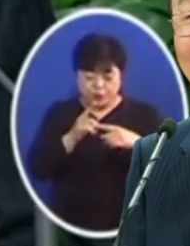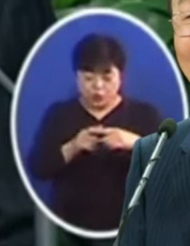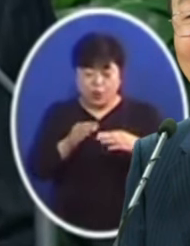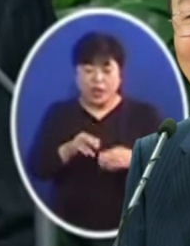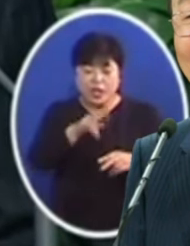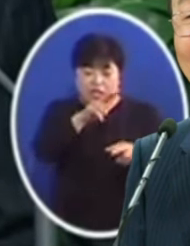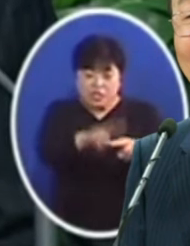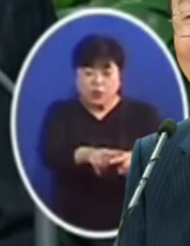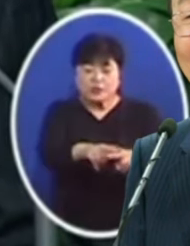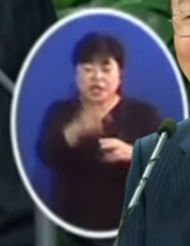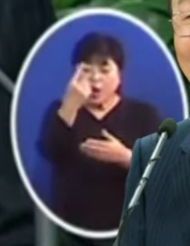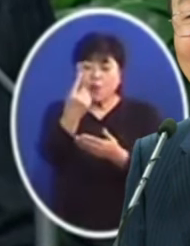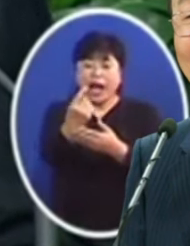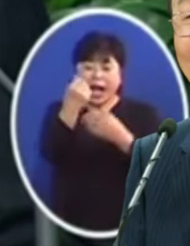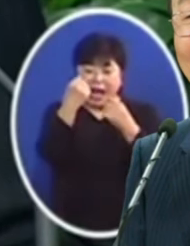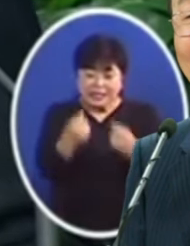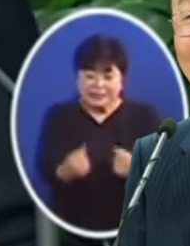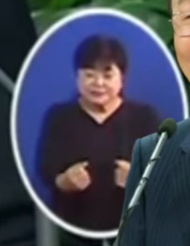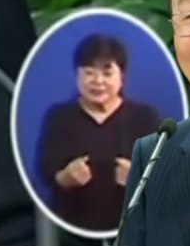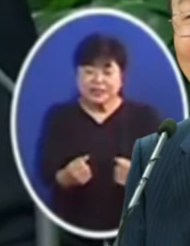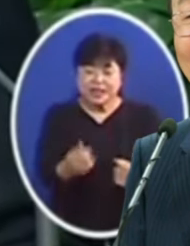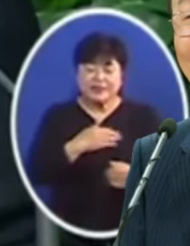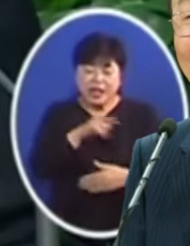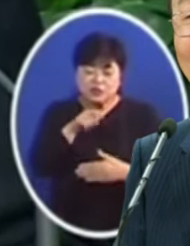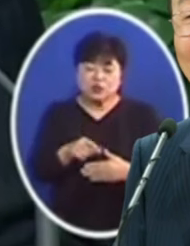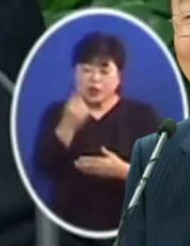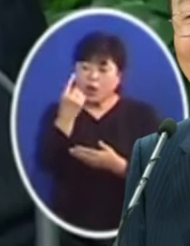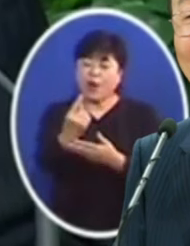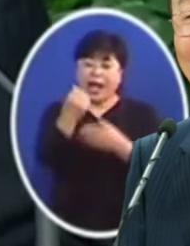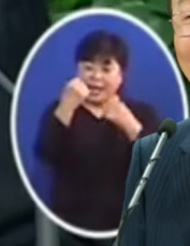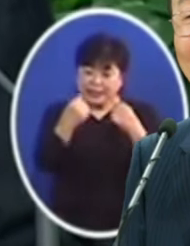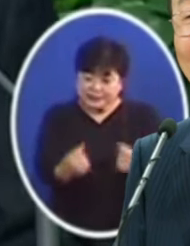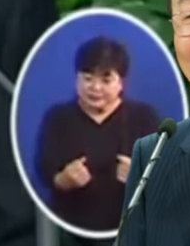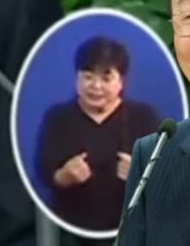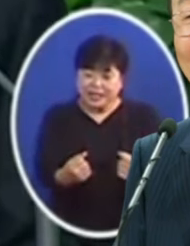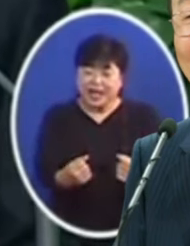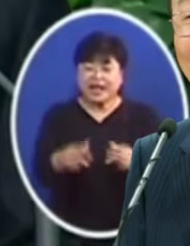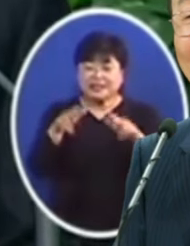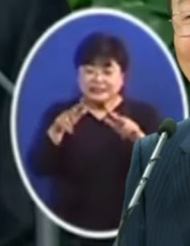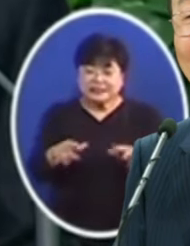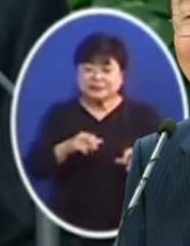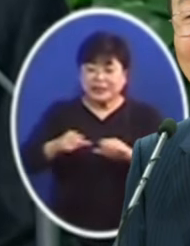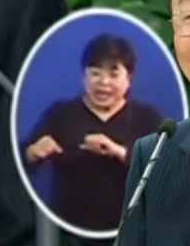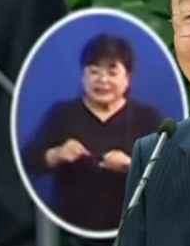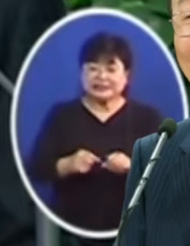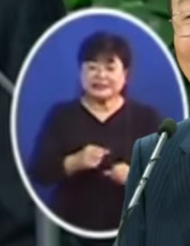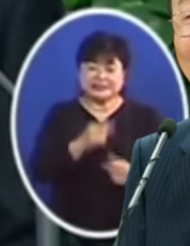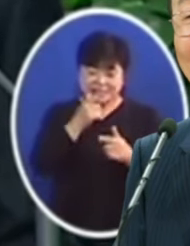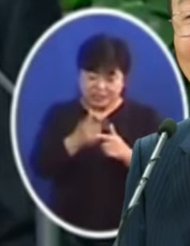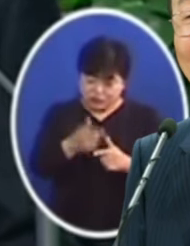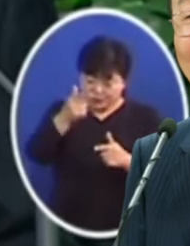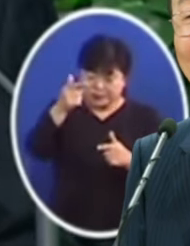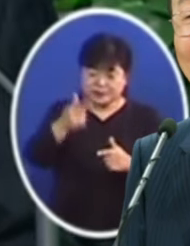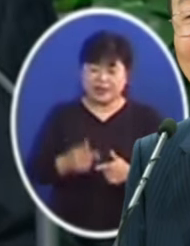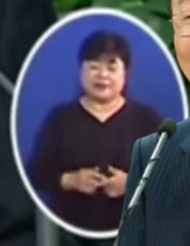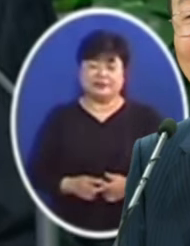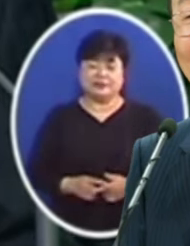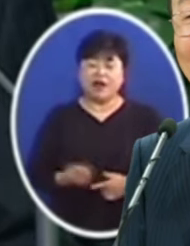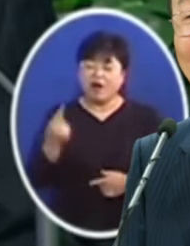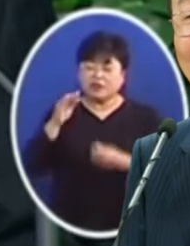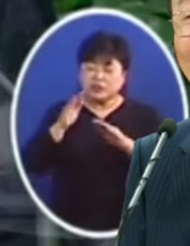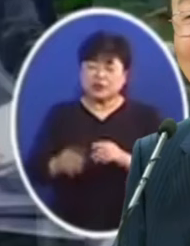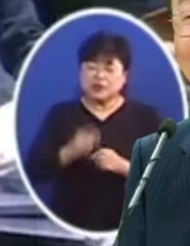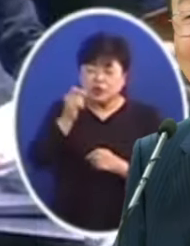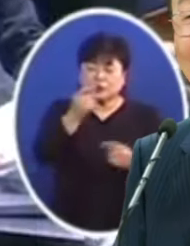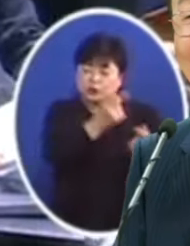자리에 와 계신 것입니다. 지금 내 속에 와 계십니다. 현재 역사하는 것입니다. 예수 그리스도는 어제나